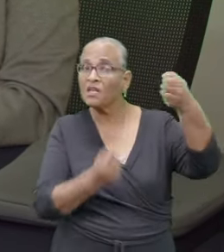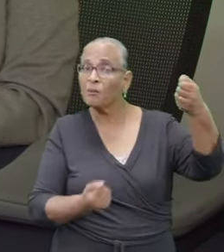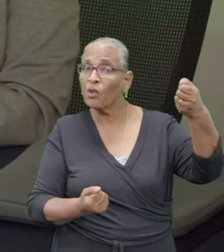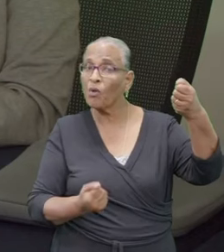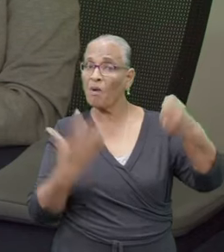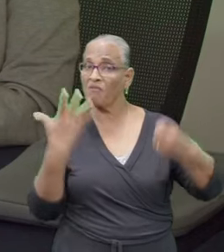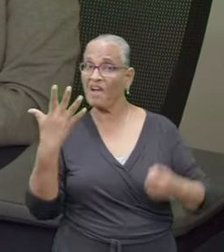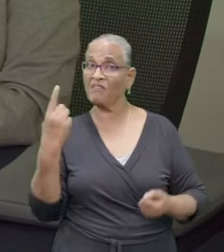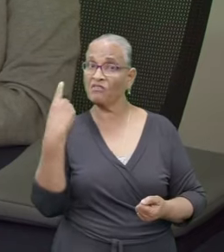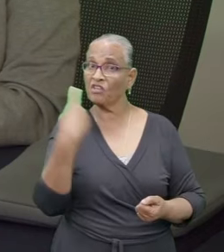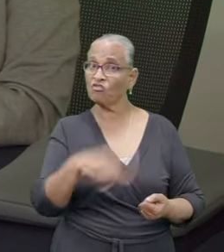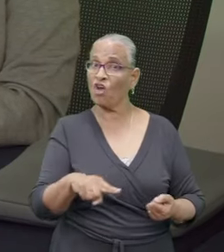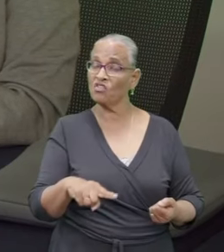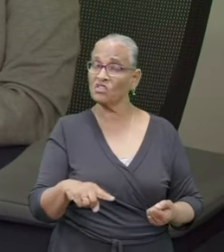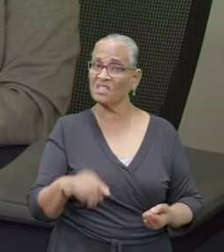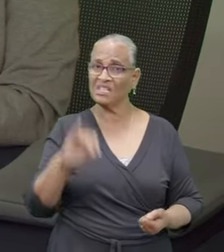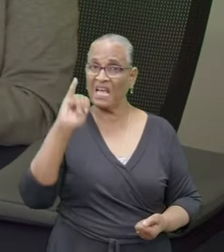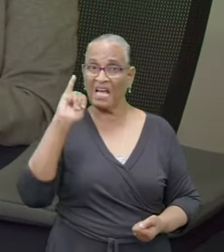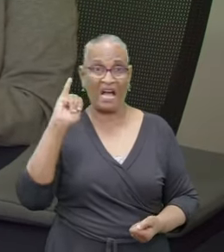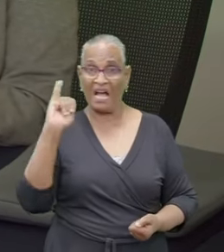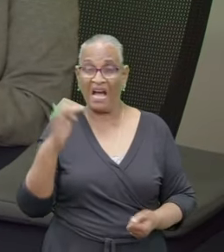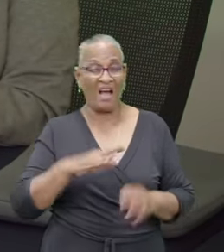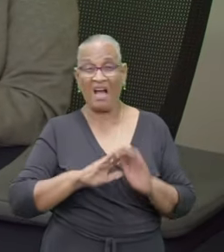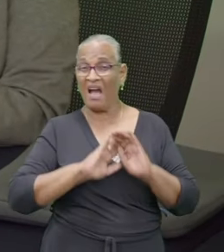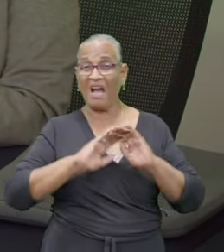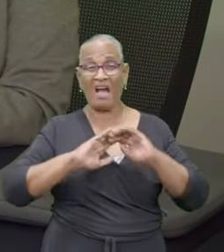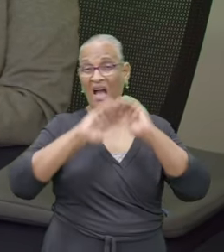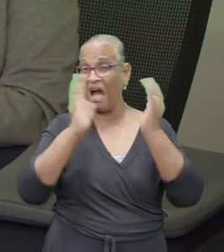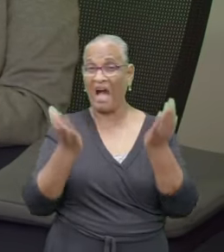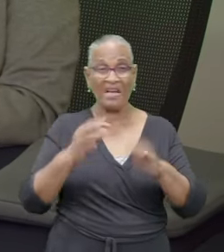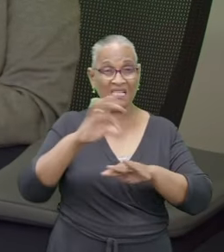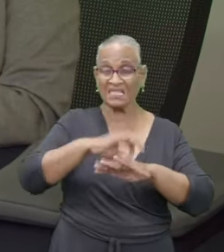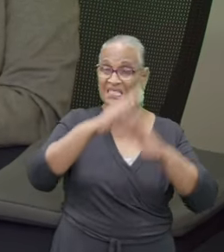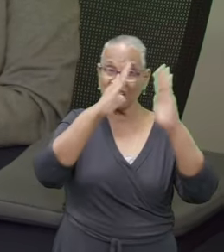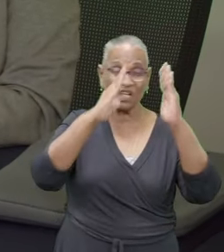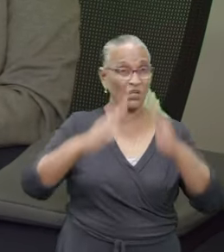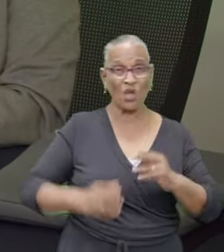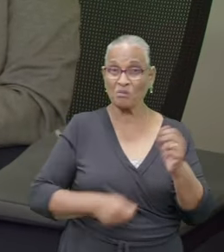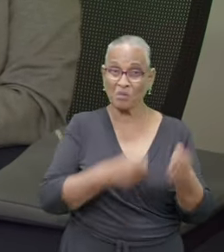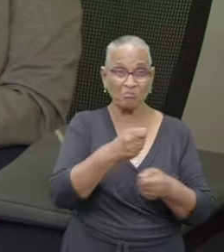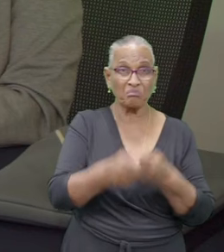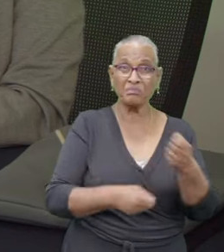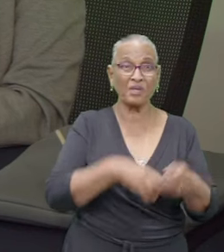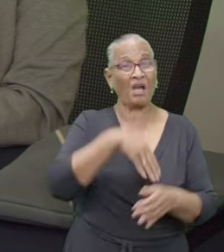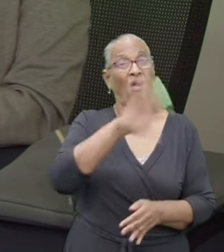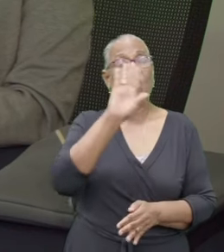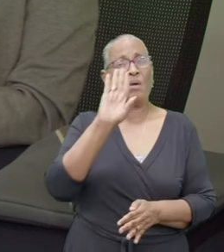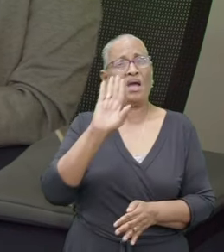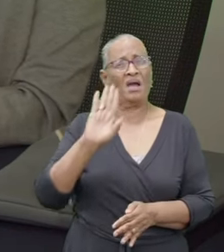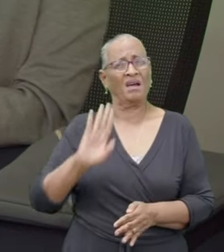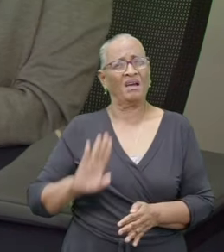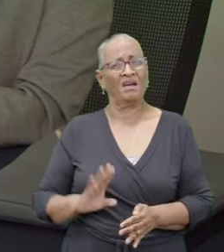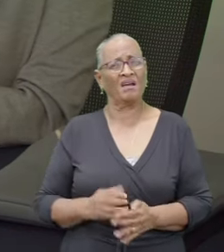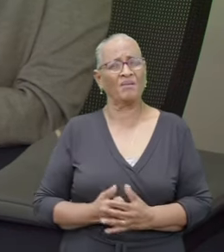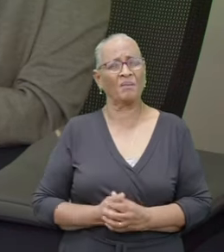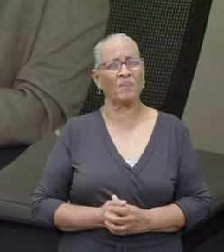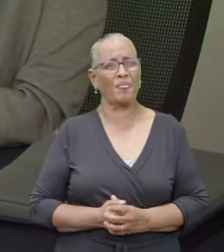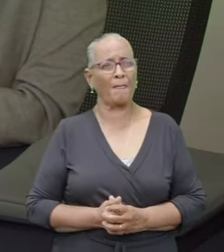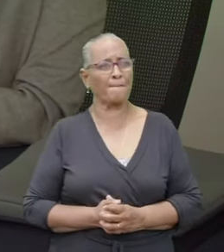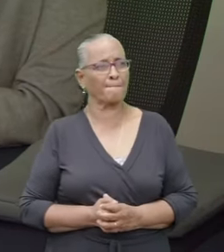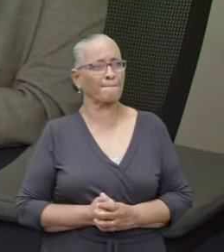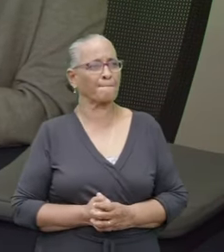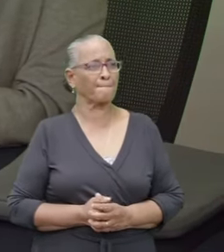alle IC's weg, de verpleegkundigen. Mensen on the job worden getraind, worden die niet als gezien als deskundig? Nee, ik moet